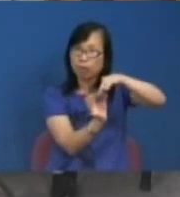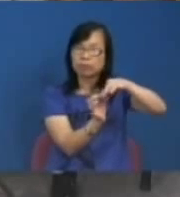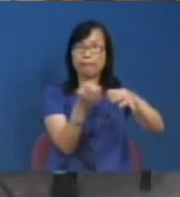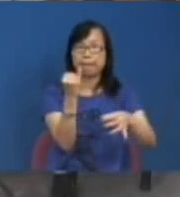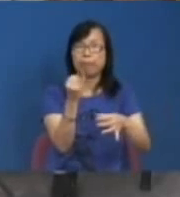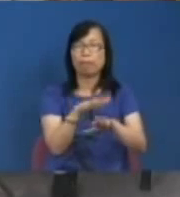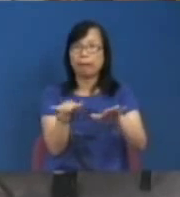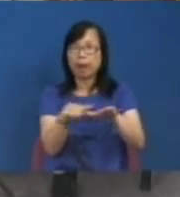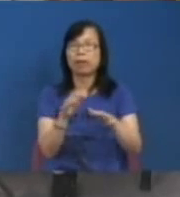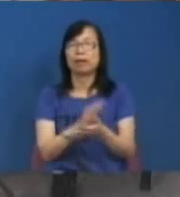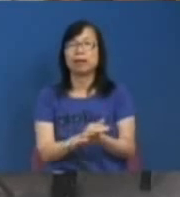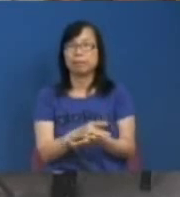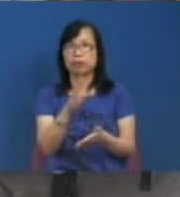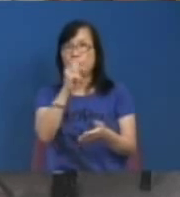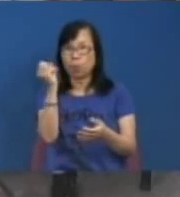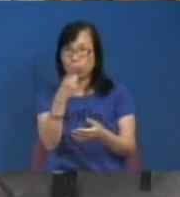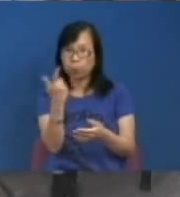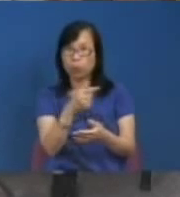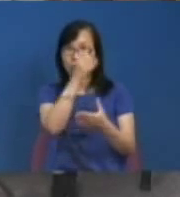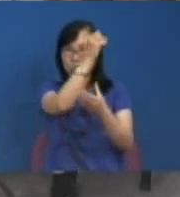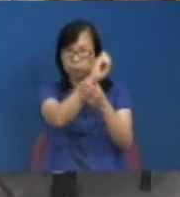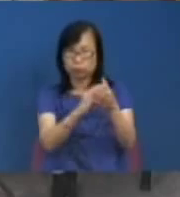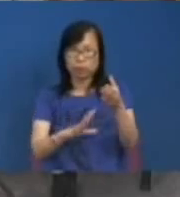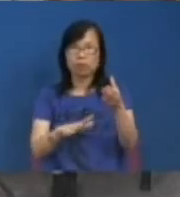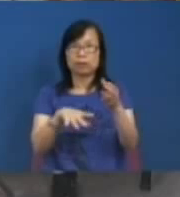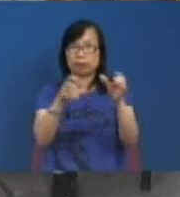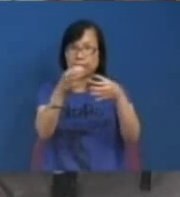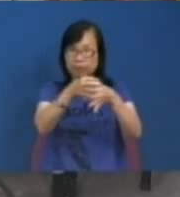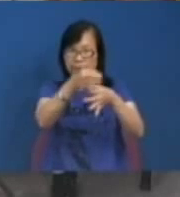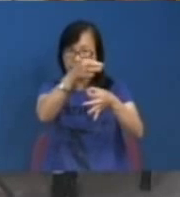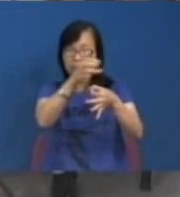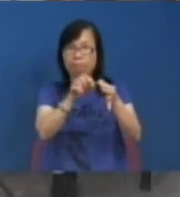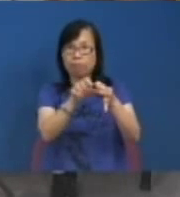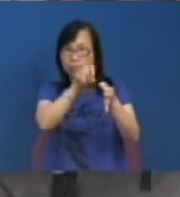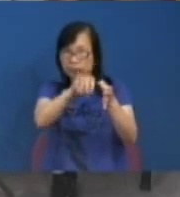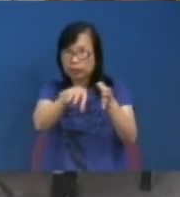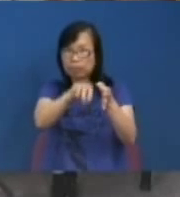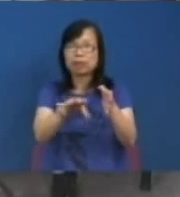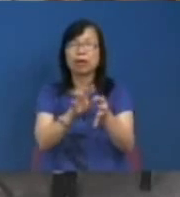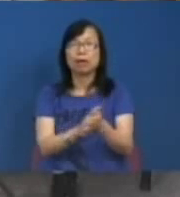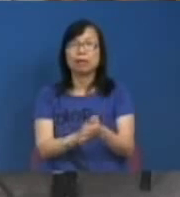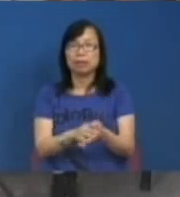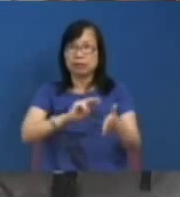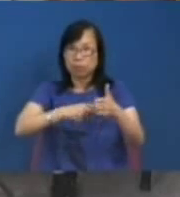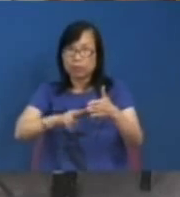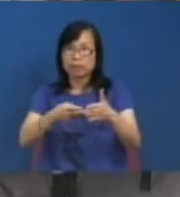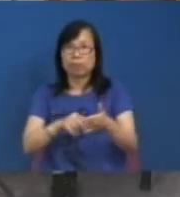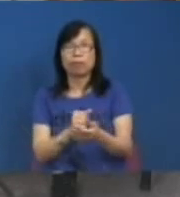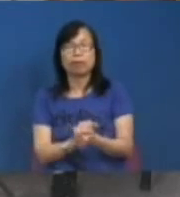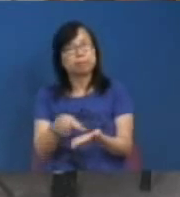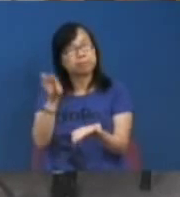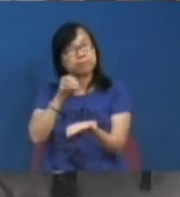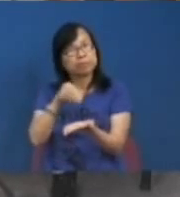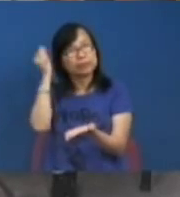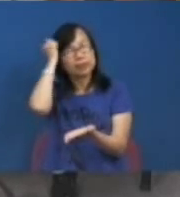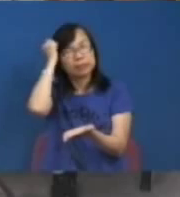可能有好多啲排污物咧，就喺個駁口排翻出嚟啊嘛。咁但係呢個維修嘅責任咧，就好難去界定嘅。咁